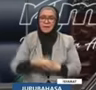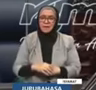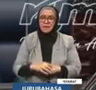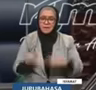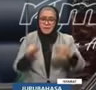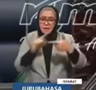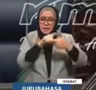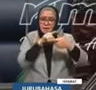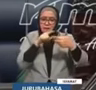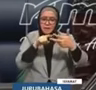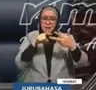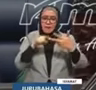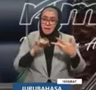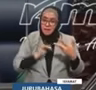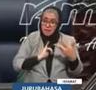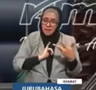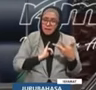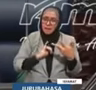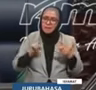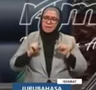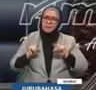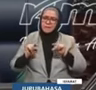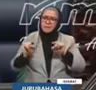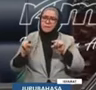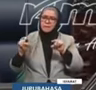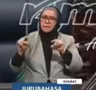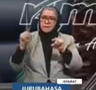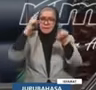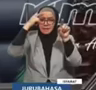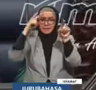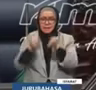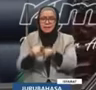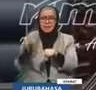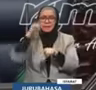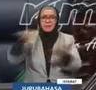Senada untuk melaksanakannya secara pendekatan